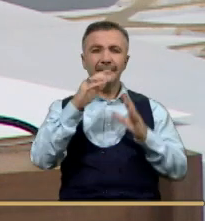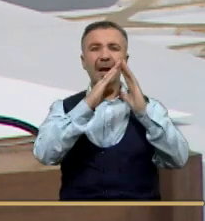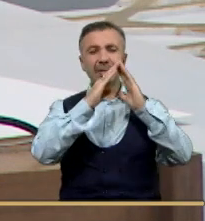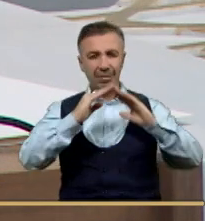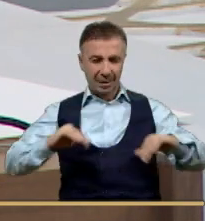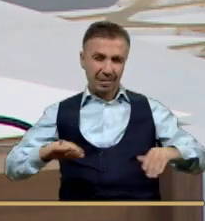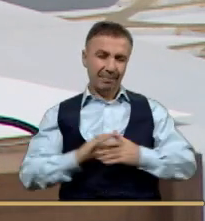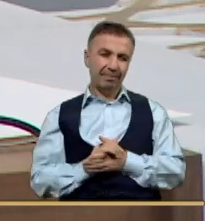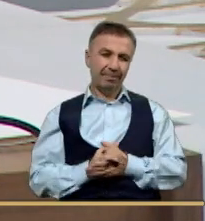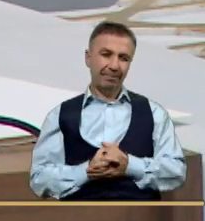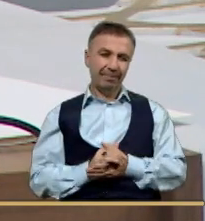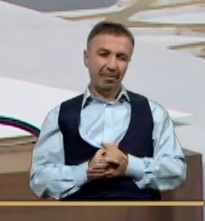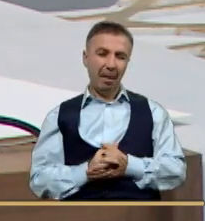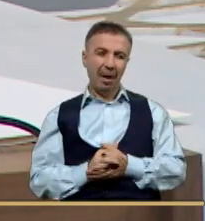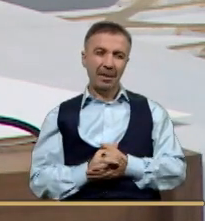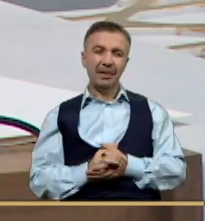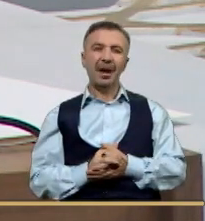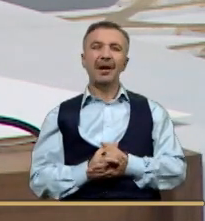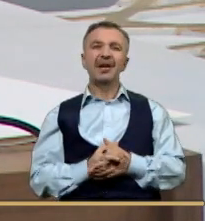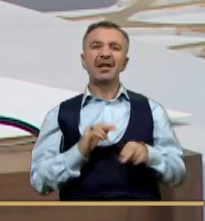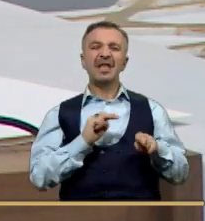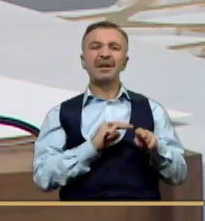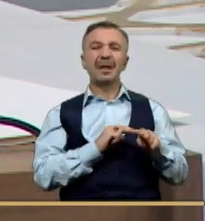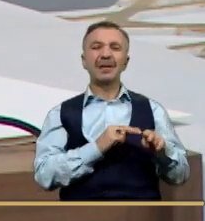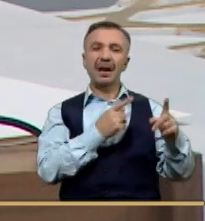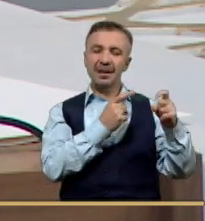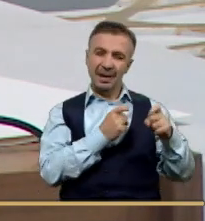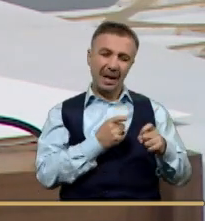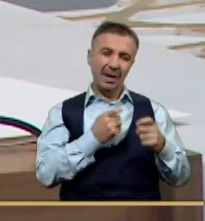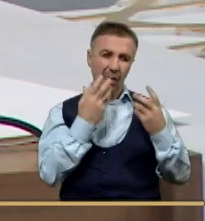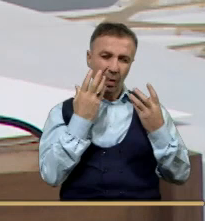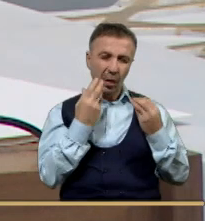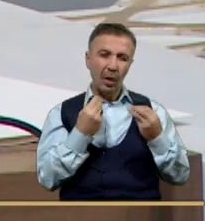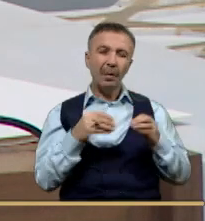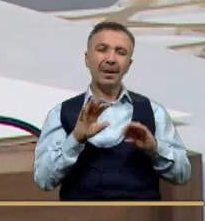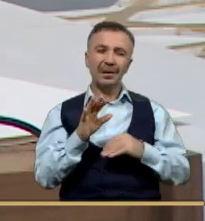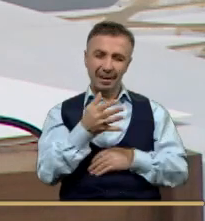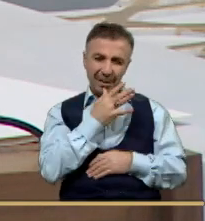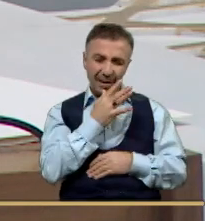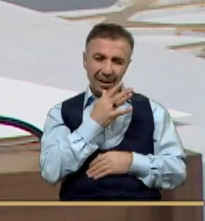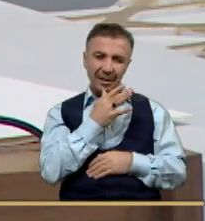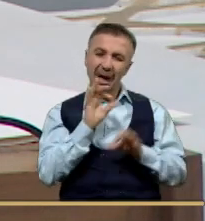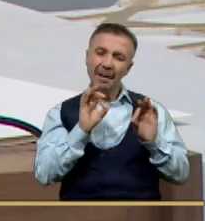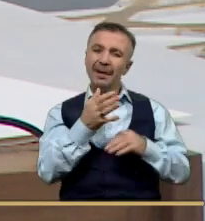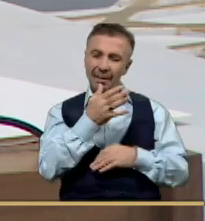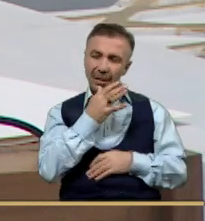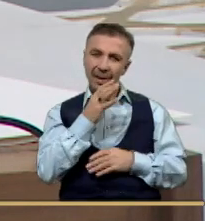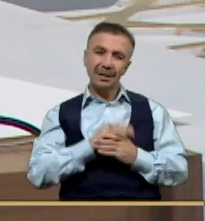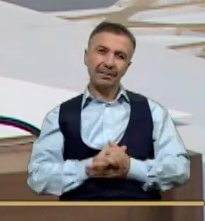Bahaneleri neydi? Kimyasal silah. Kimyasal silah olmadığını onlar bilmiyorlar mıydı? Elbette ki